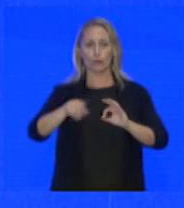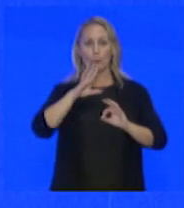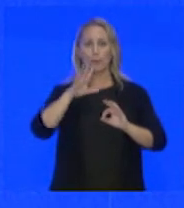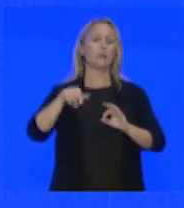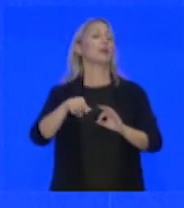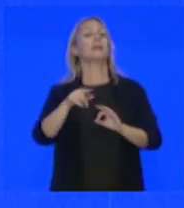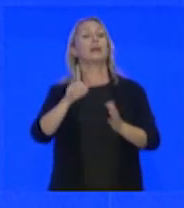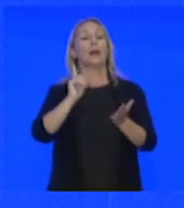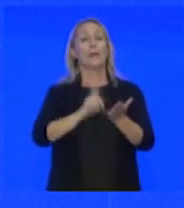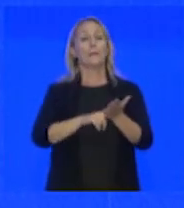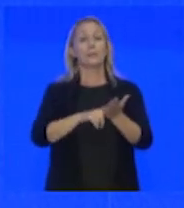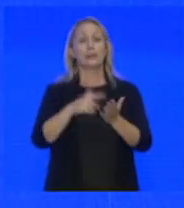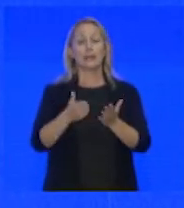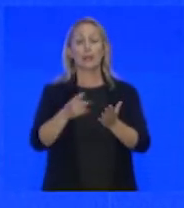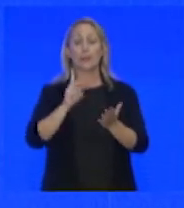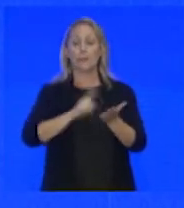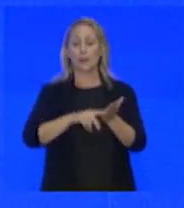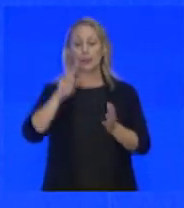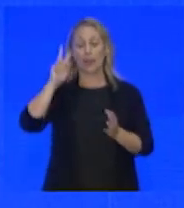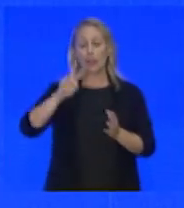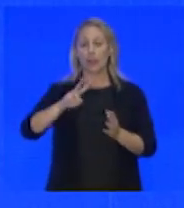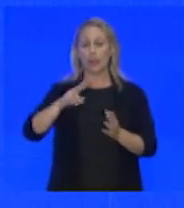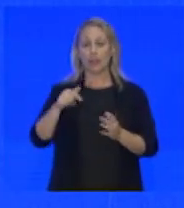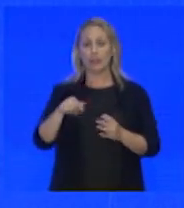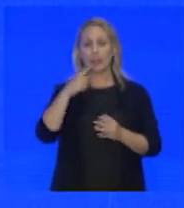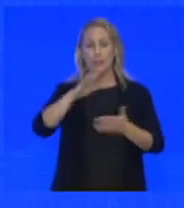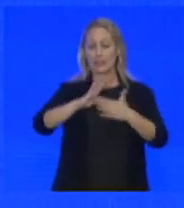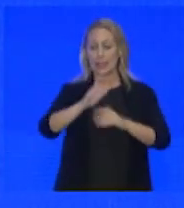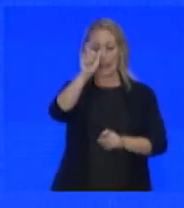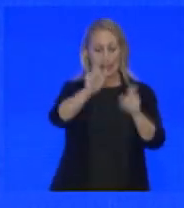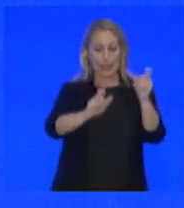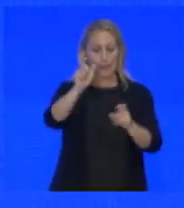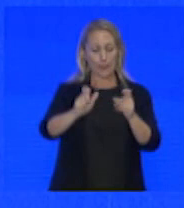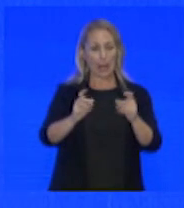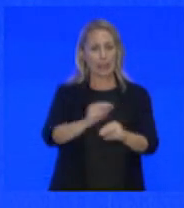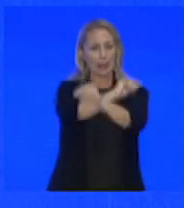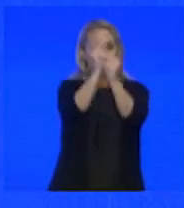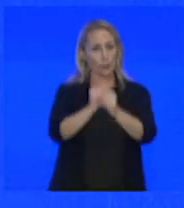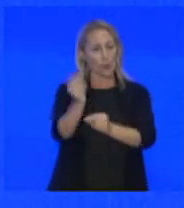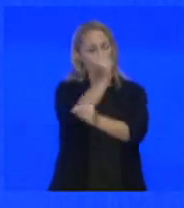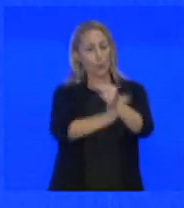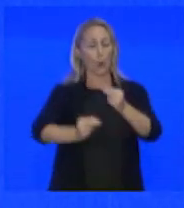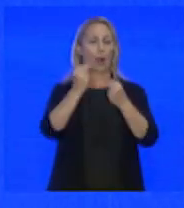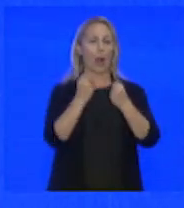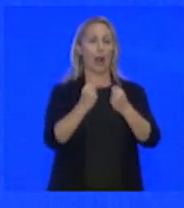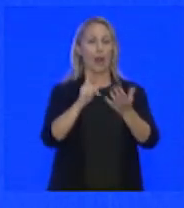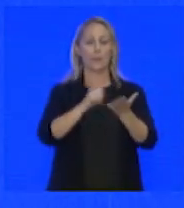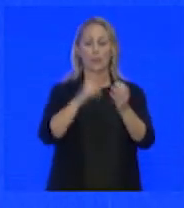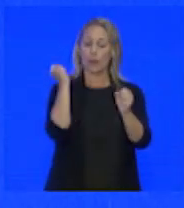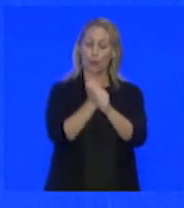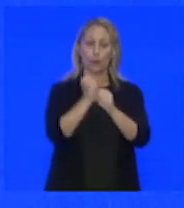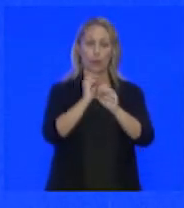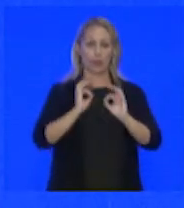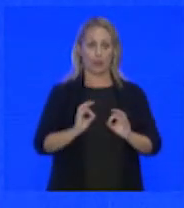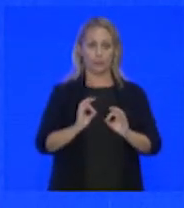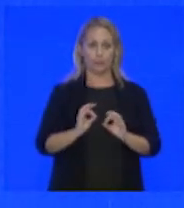του πολίτη, αλλά ταυτόχρονα δίνει και κίνητρο στους υπαλλήλους να κάνουν πιο παραγωγική, πιο ουσιαστική την εργασία τους. Αποτελούν λοιπόν